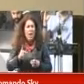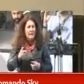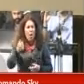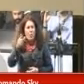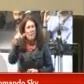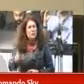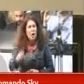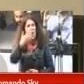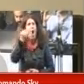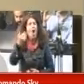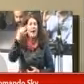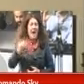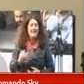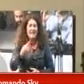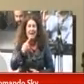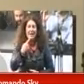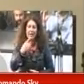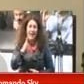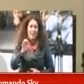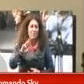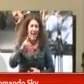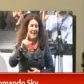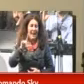onesta è Enrico Berlinguer.